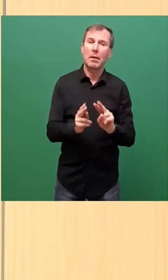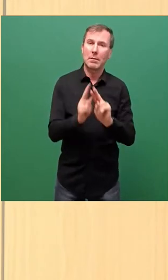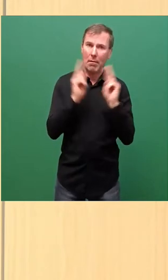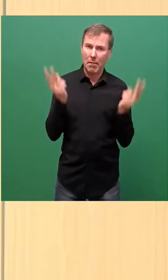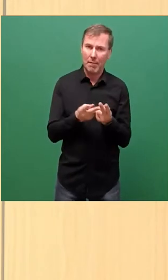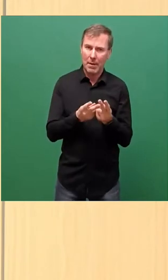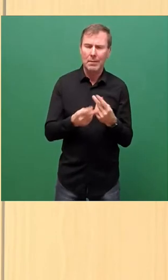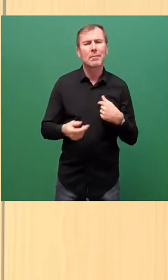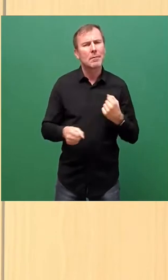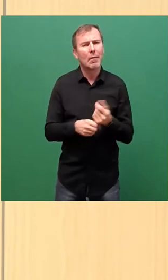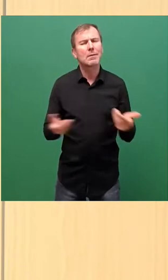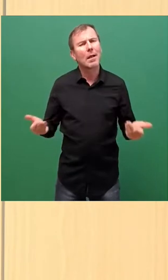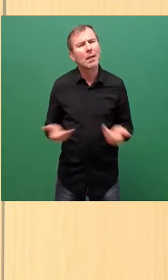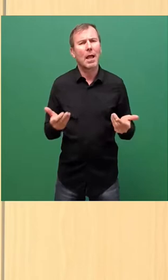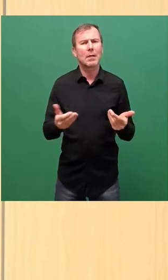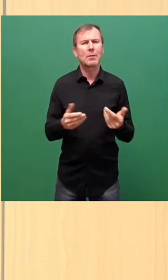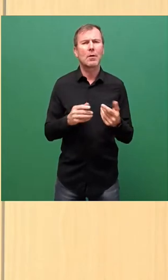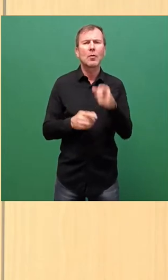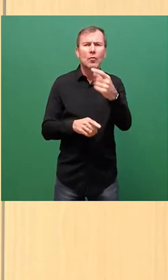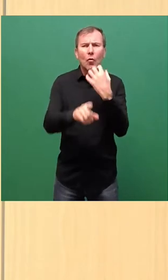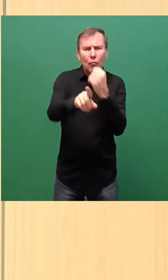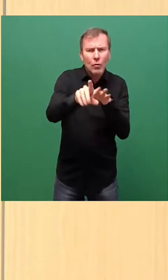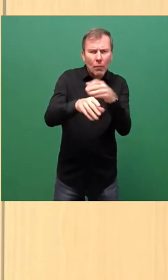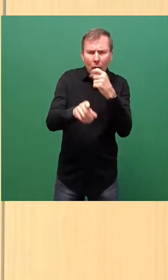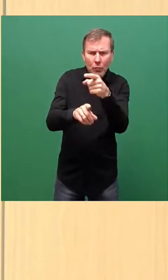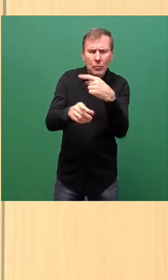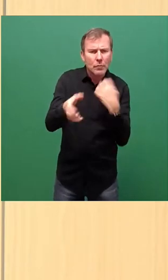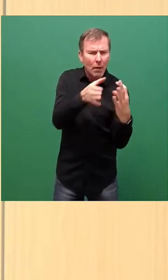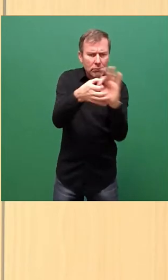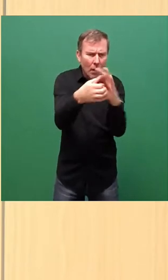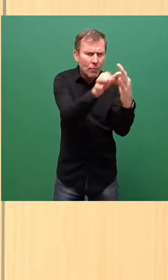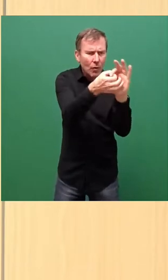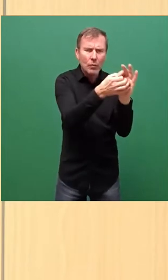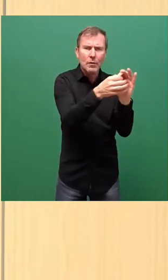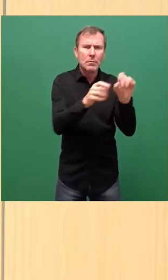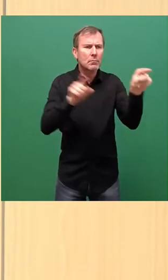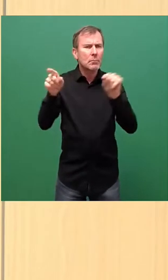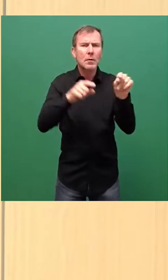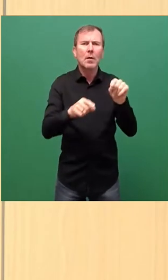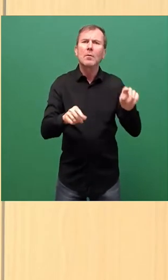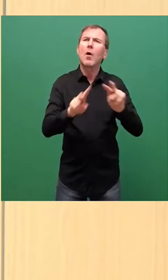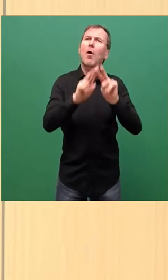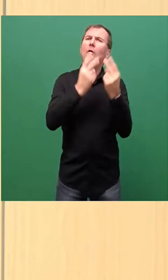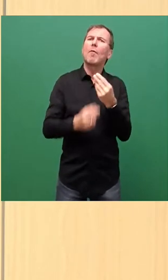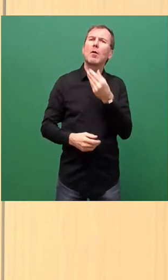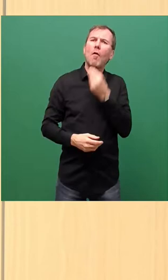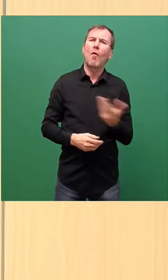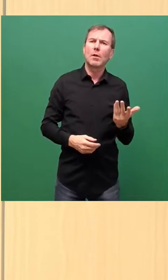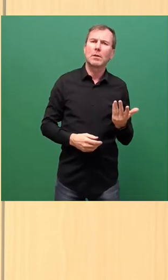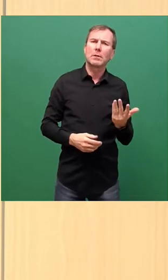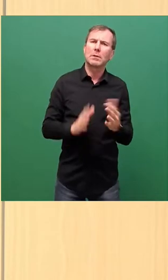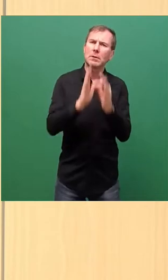machen, verschiedene Fahrtwünsche auch miteinander zu vernetzen, um da trotzdem ökologisch auch zu akzeptablen Bedingungen auch